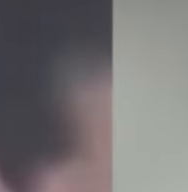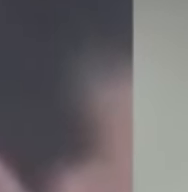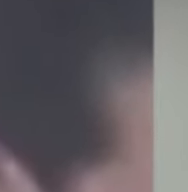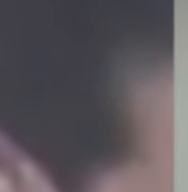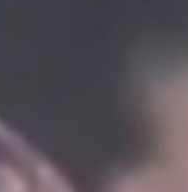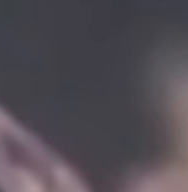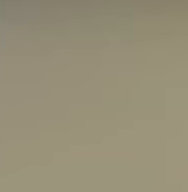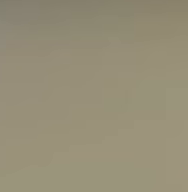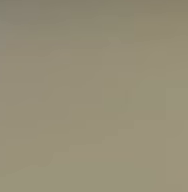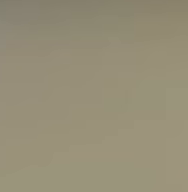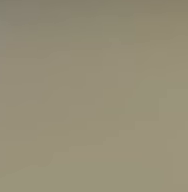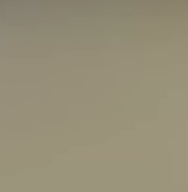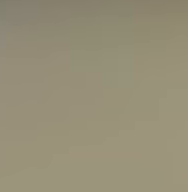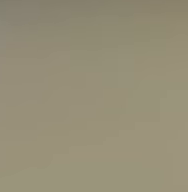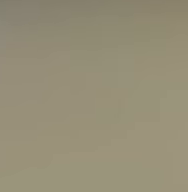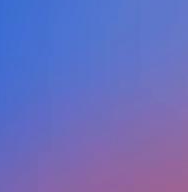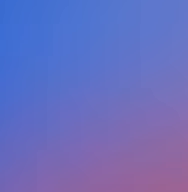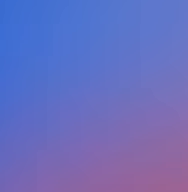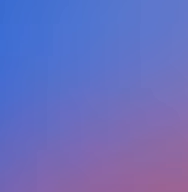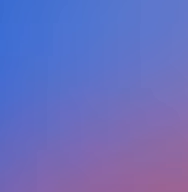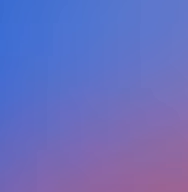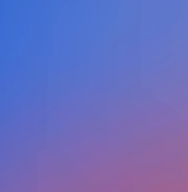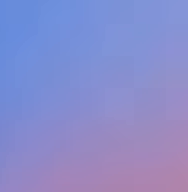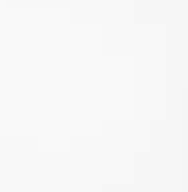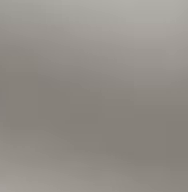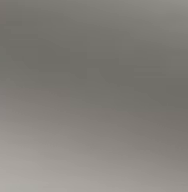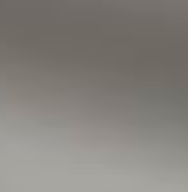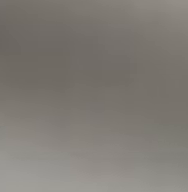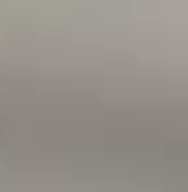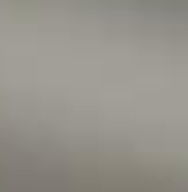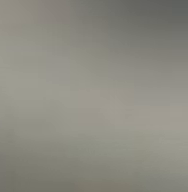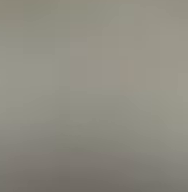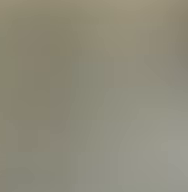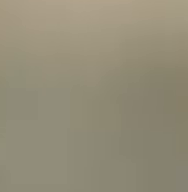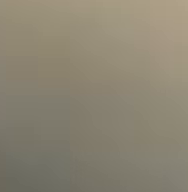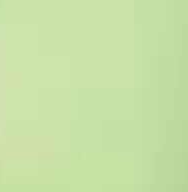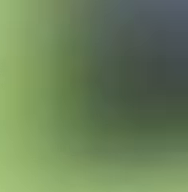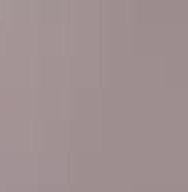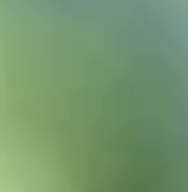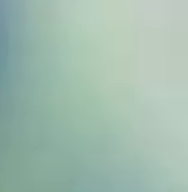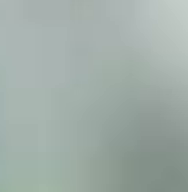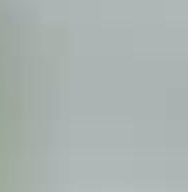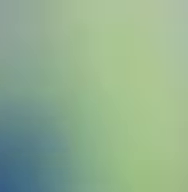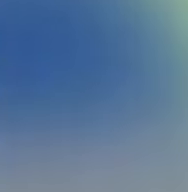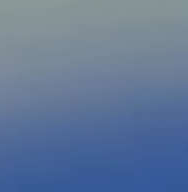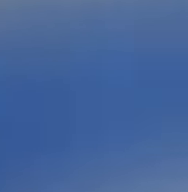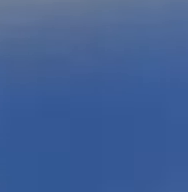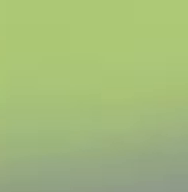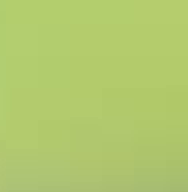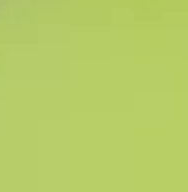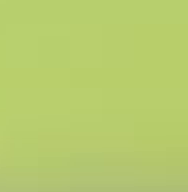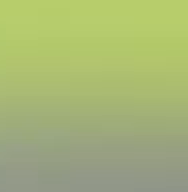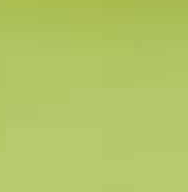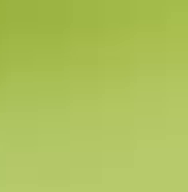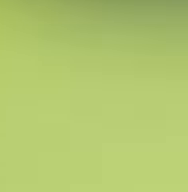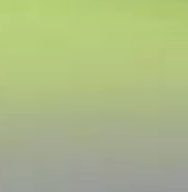makan. Modus pelaku menggeser tas korban. Bunda, bunda, tas bunda, bunda, bunda, bunda. Warga menangkap Agus